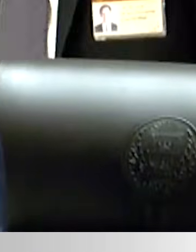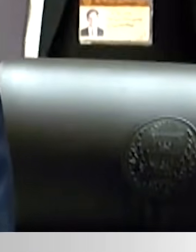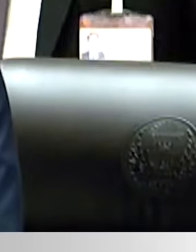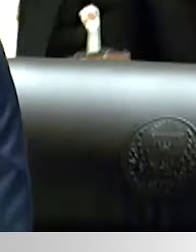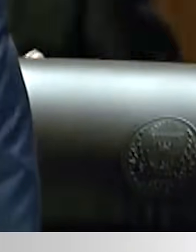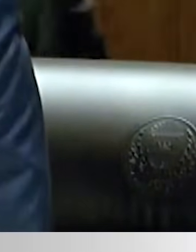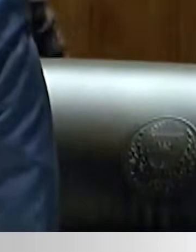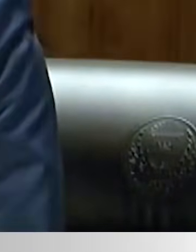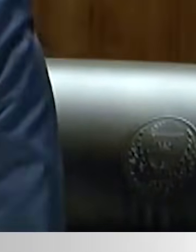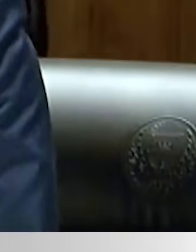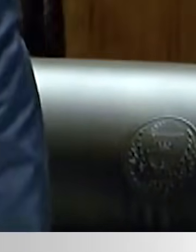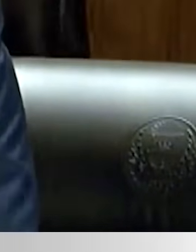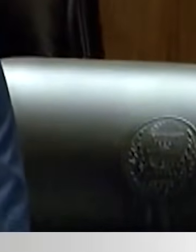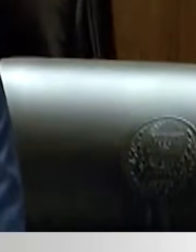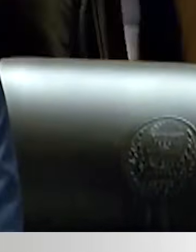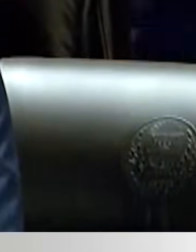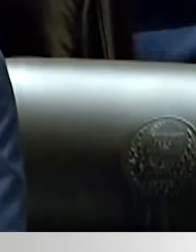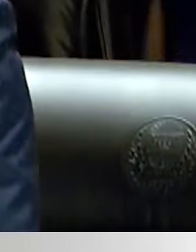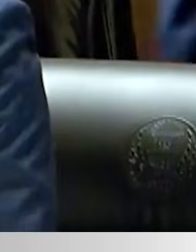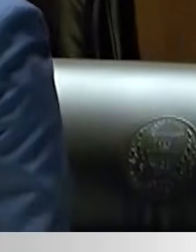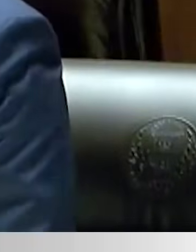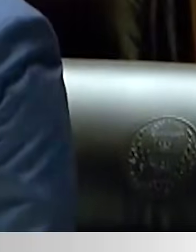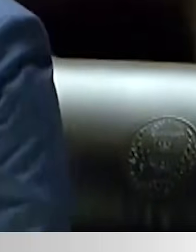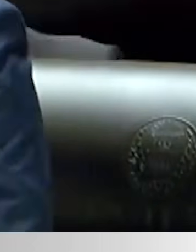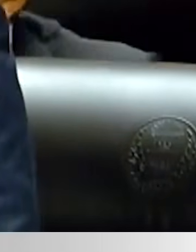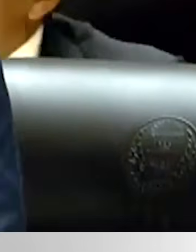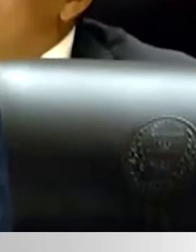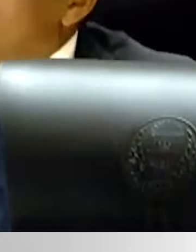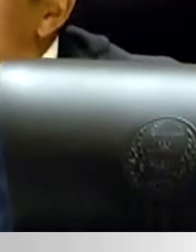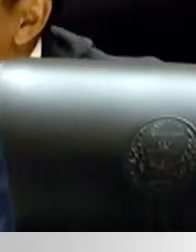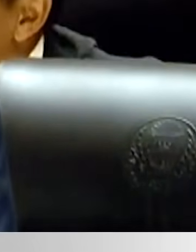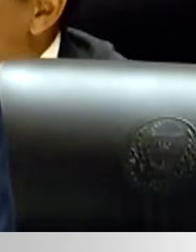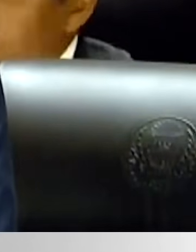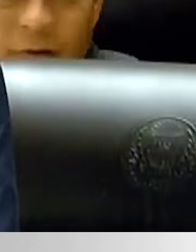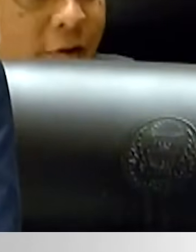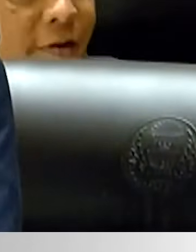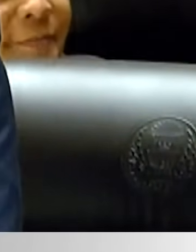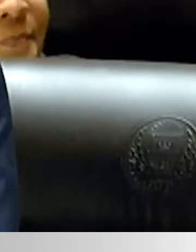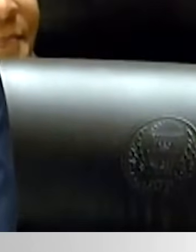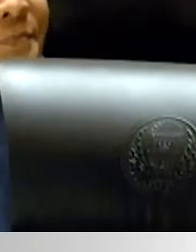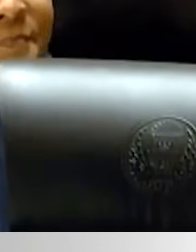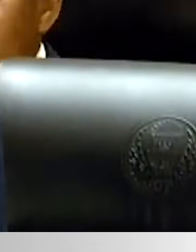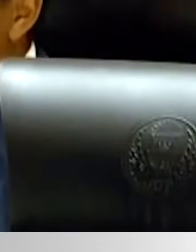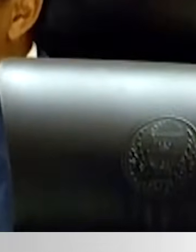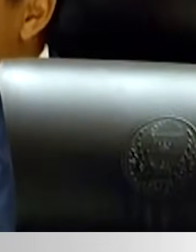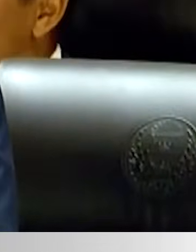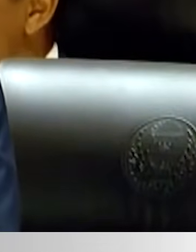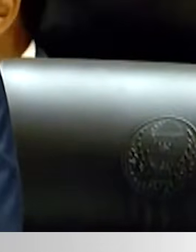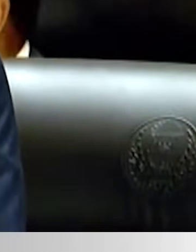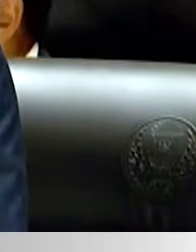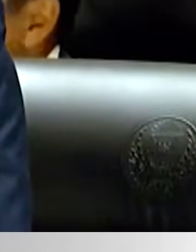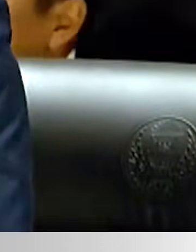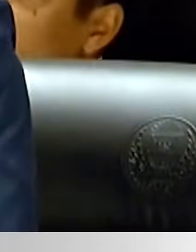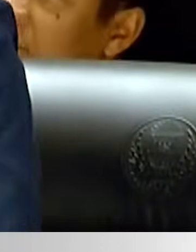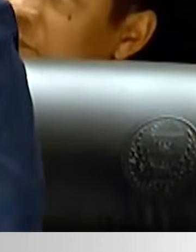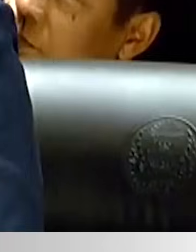ขณะที่งบกลางเพิ่มขึ้นเป็น 600,000 กว่าล้านบาทเพิ่มจากปีที่แล้ว 1.6 หมื่นล้านบาทซึ่งเป็นงบที่ตรวจสอบยากที่ผ่านมาตอนพรรคเพื่อไทยเป็นฝ่